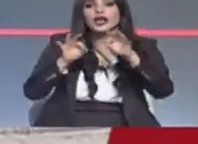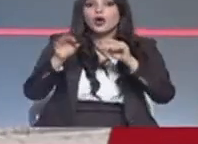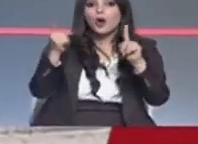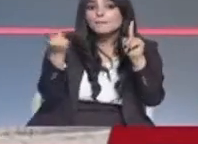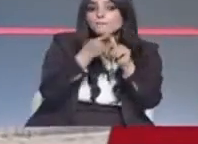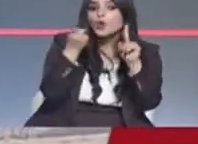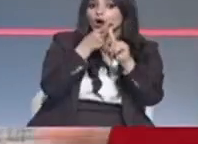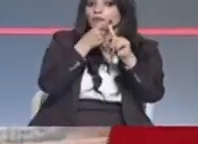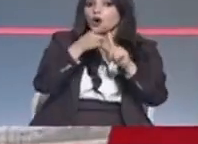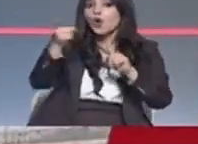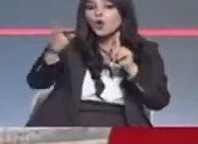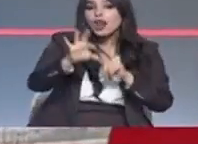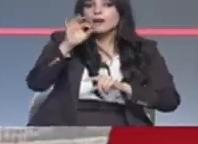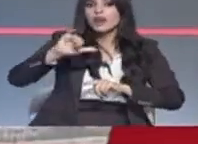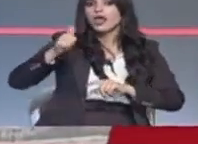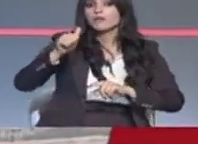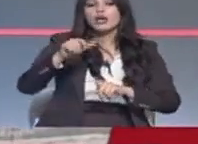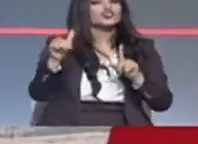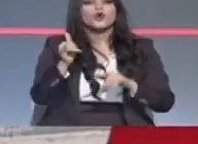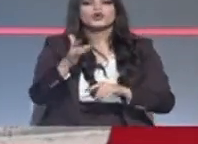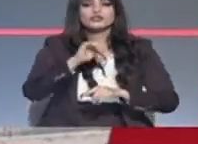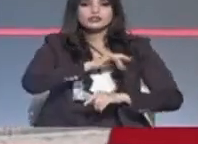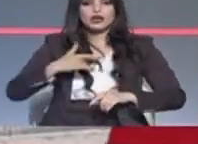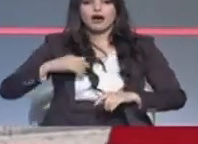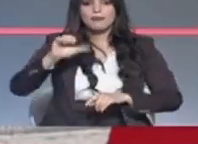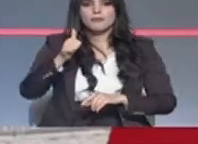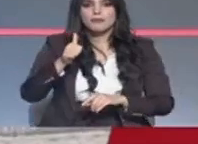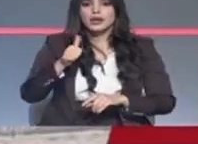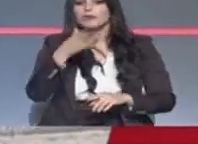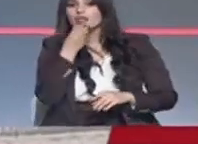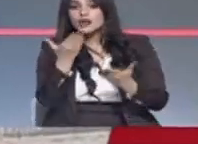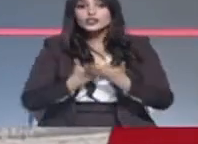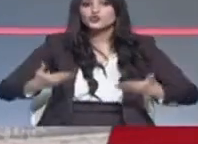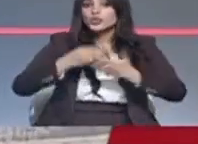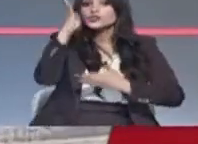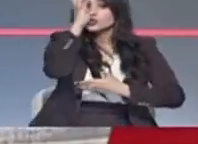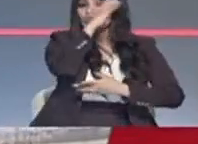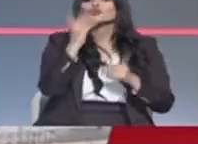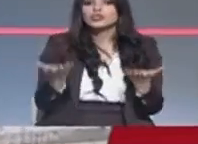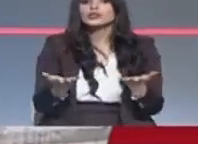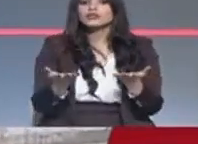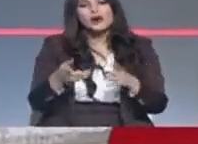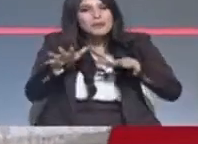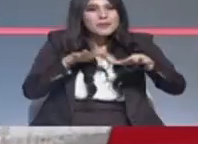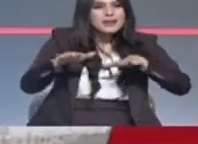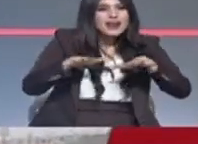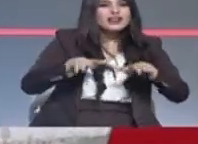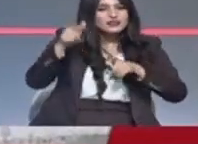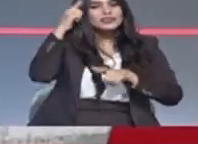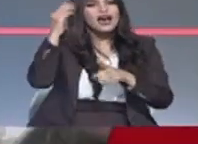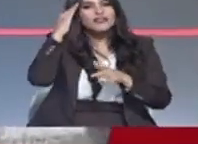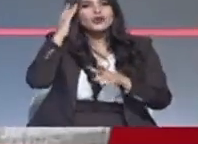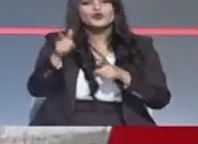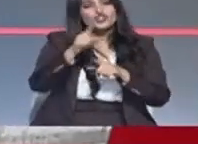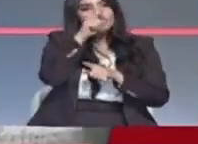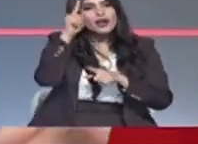والحاجة الأهم، الصحة أهم راه أهم من لما. إذا كان جاتنا تو ظروف صعيبة شوية نحن يلزمنا نجاريو الظروف هذية وإن شاء الله